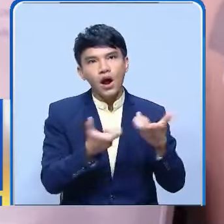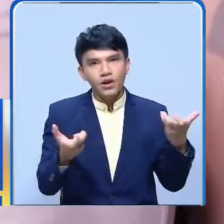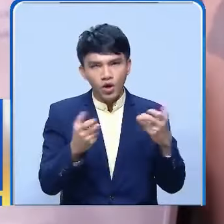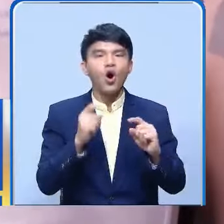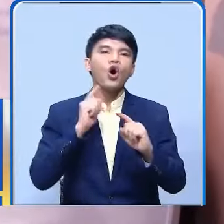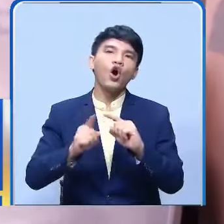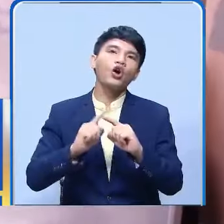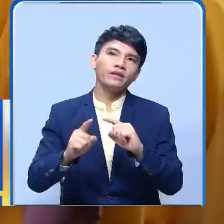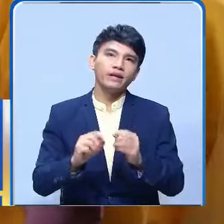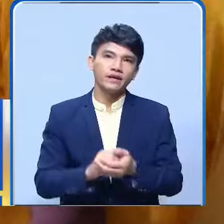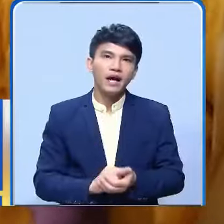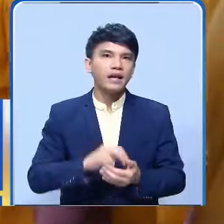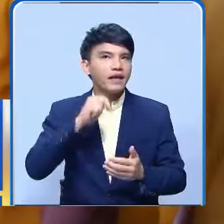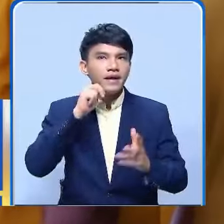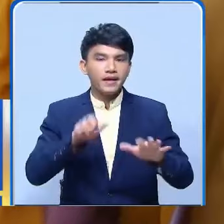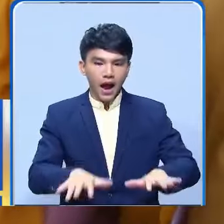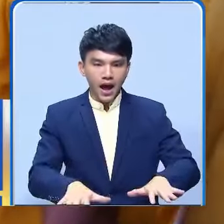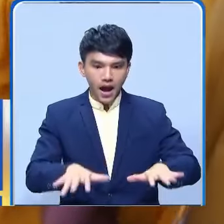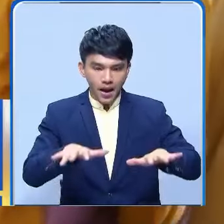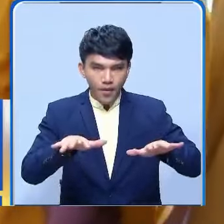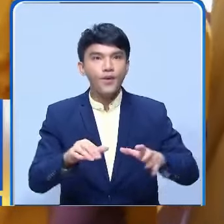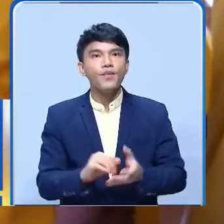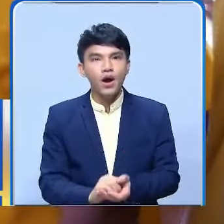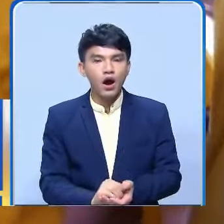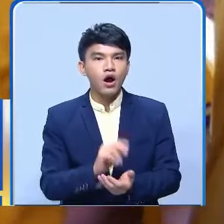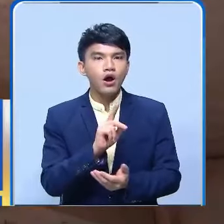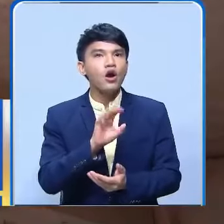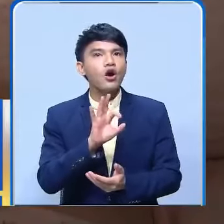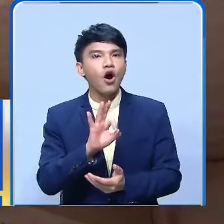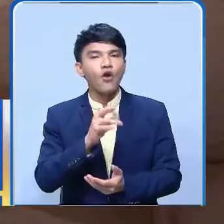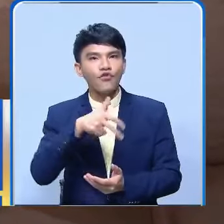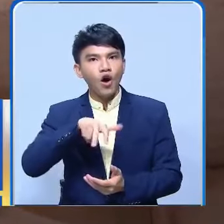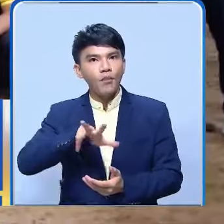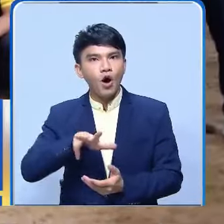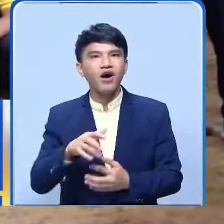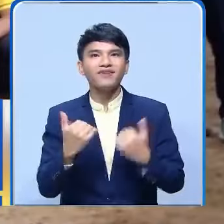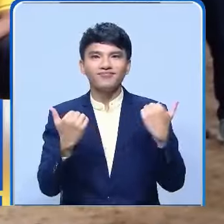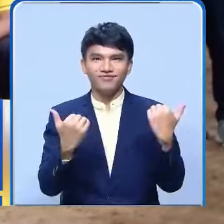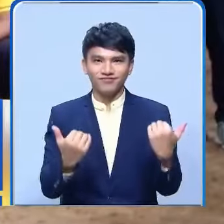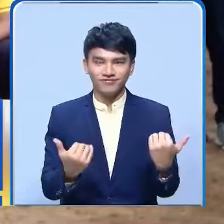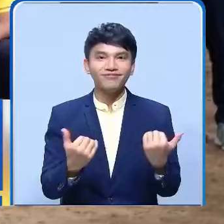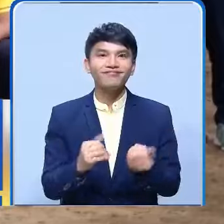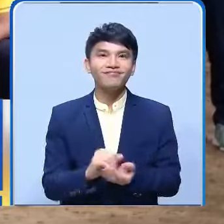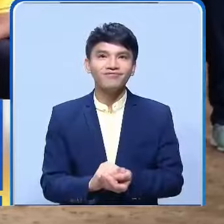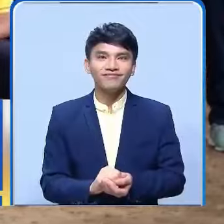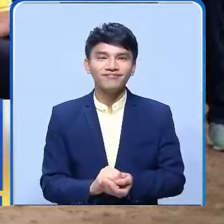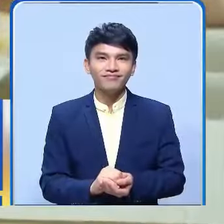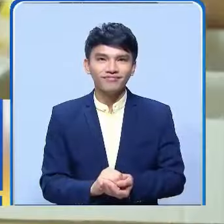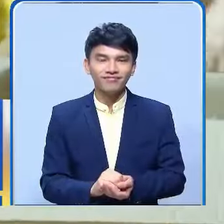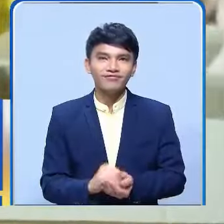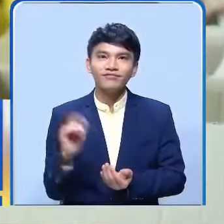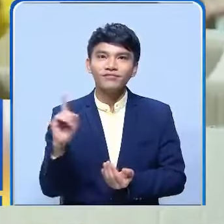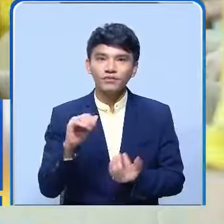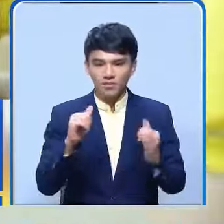สดุที่หลงเหลือจากเหตุอุทกภัยในโอกาสเดียวกันกฟผ.และมูลนิธินายช่างไทยใจอาสาได้สำรวจพื้นที่ที่ได้รับ